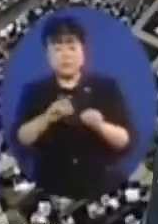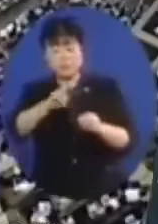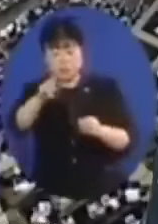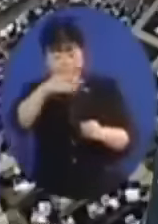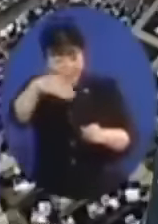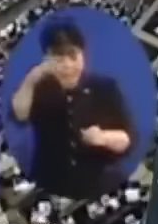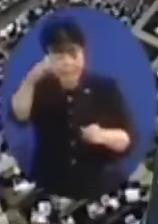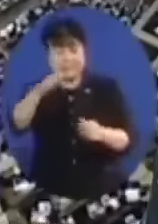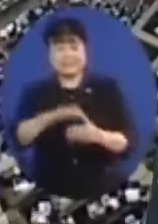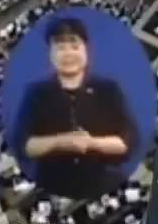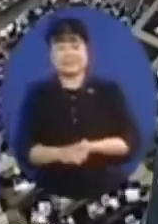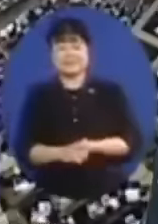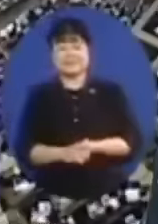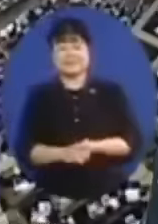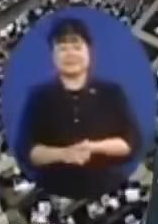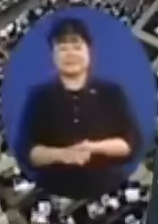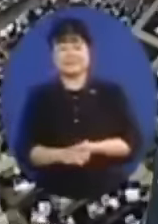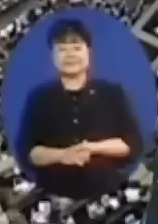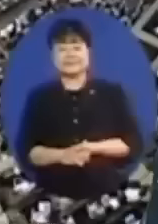흙으로 돌아갈 것이니라.